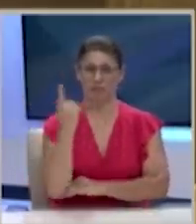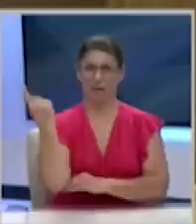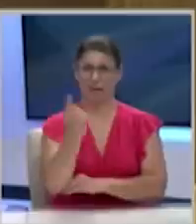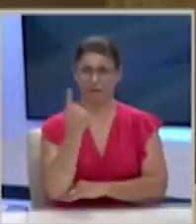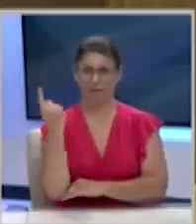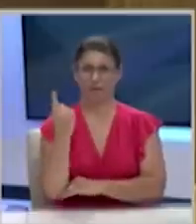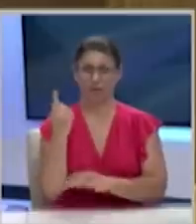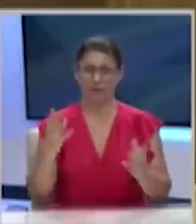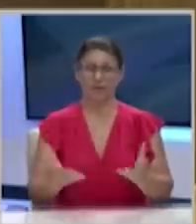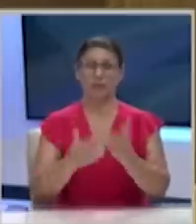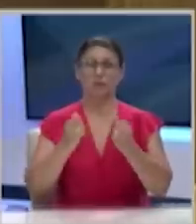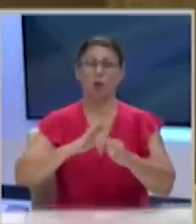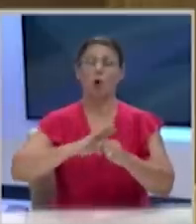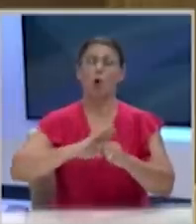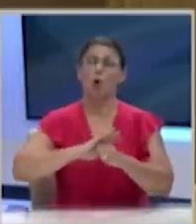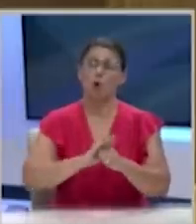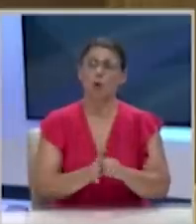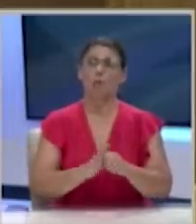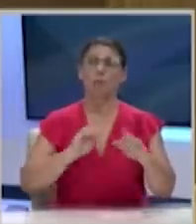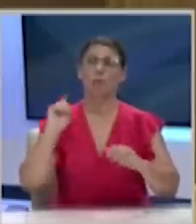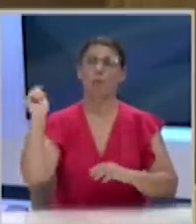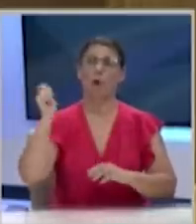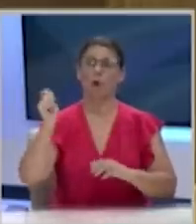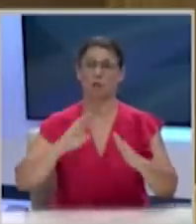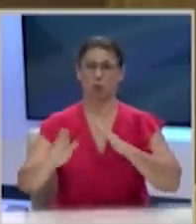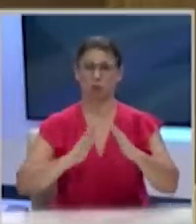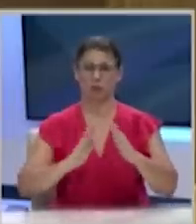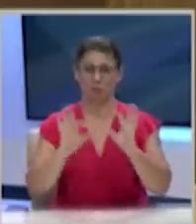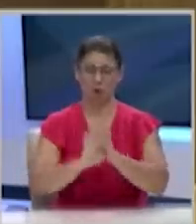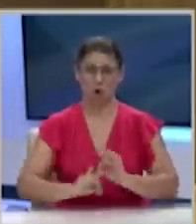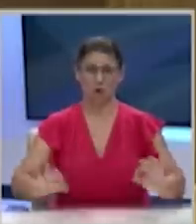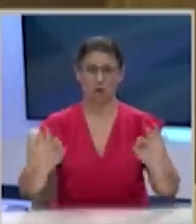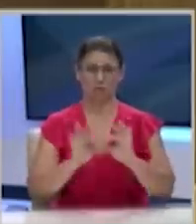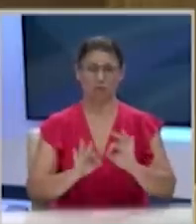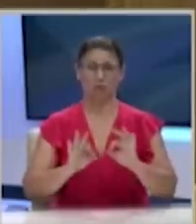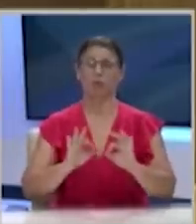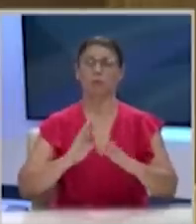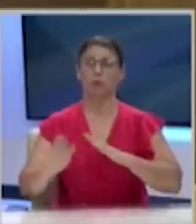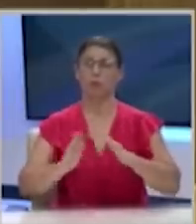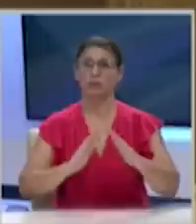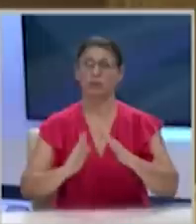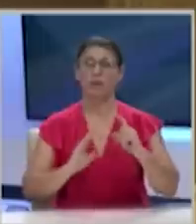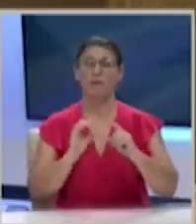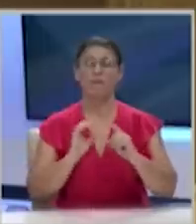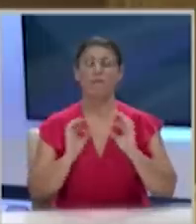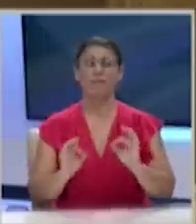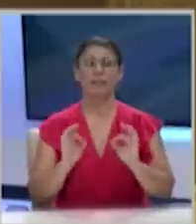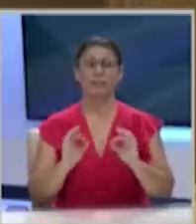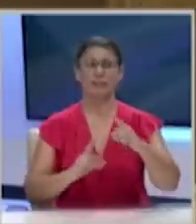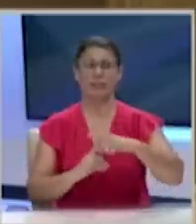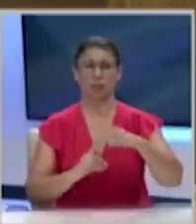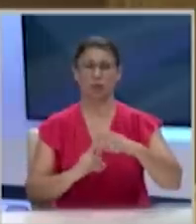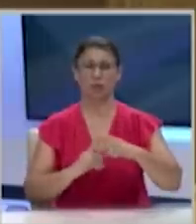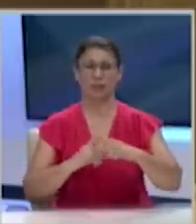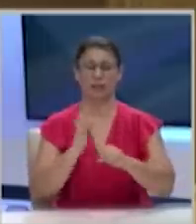την διασφάλιση ολοκληρωμένης πολιτικής προστασίας, την πρόληψη, την προστασία από φυσικές τεχνολογικές καταστροφές